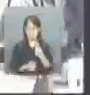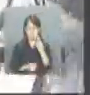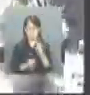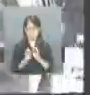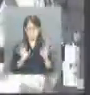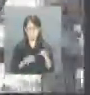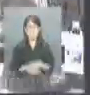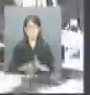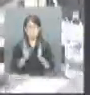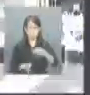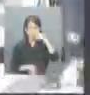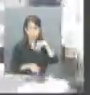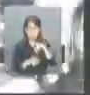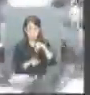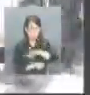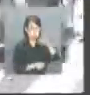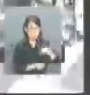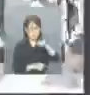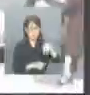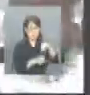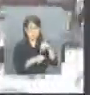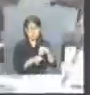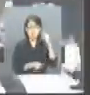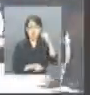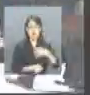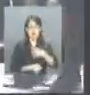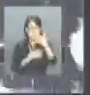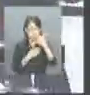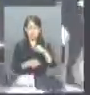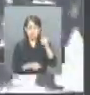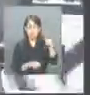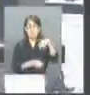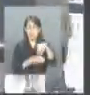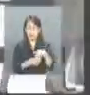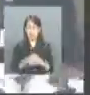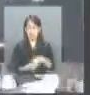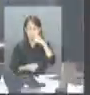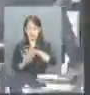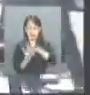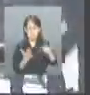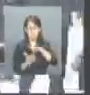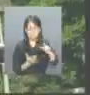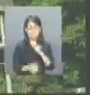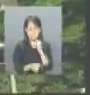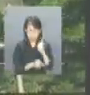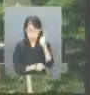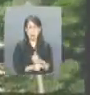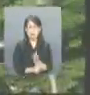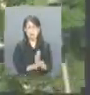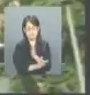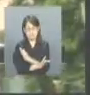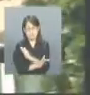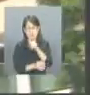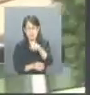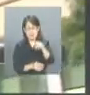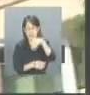การเมืองของคนไทยในต่างแดนได้ดีค่ะคนไทยกลุ่มนี้สามารถลงคะแนนเสียงเลือกตั้งได้ตั้งแต่วันที่